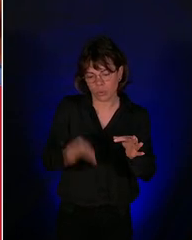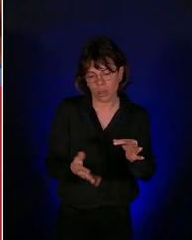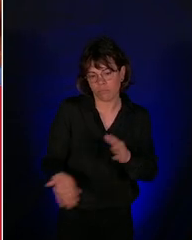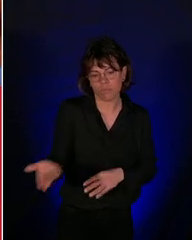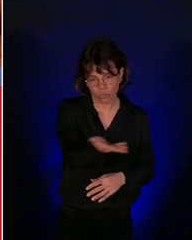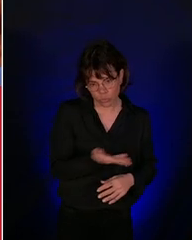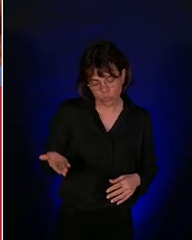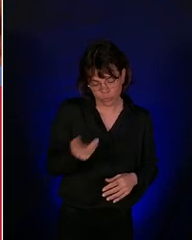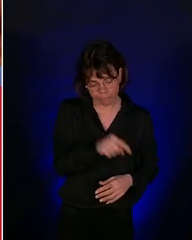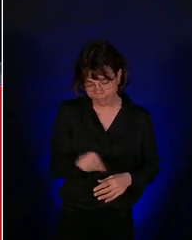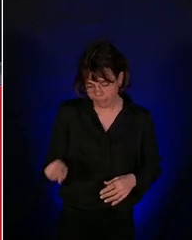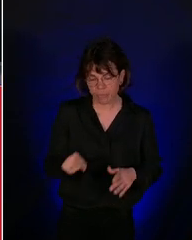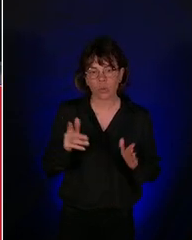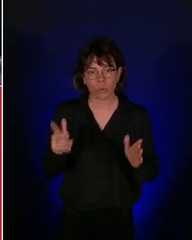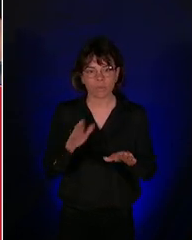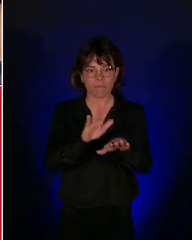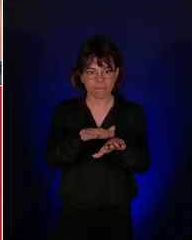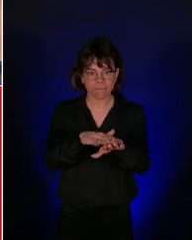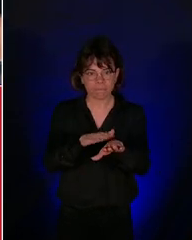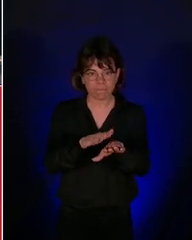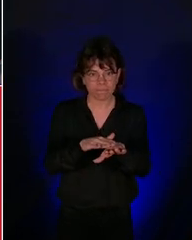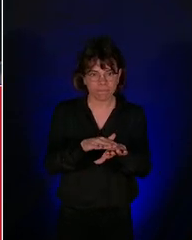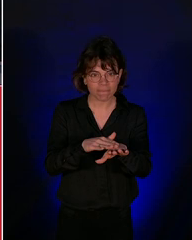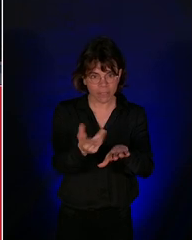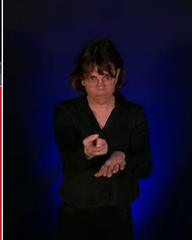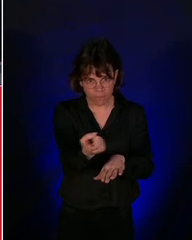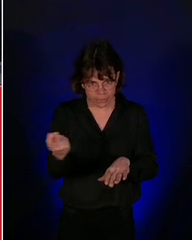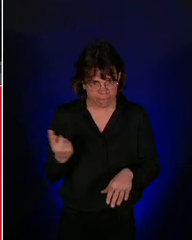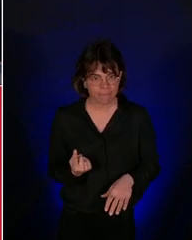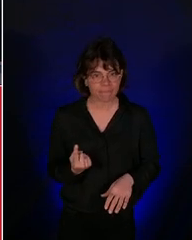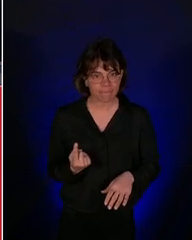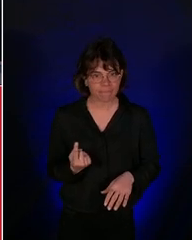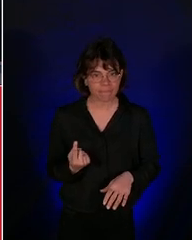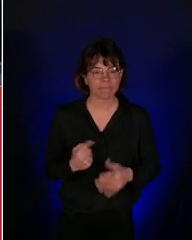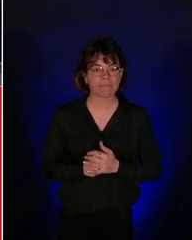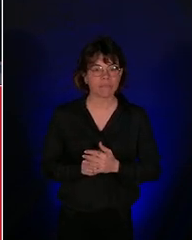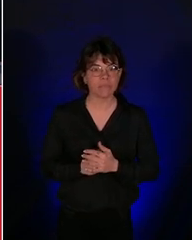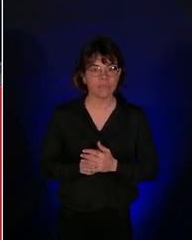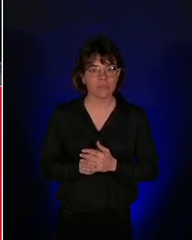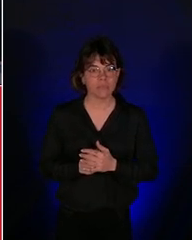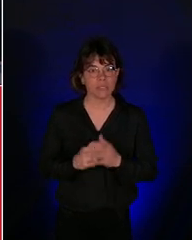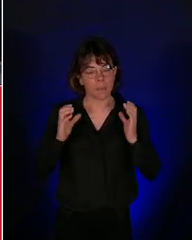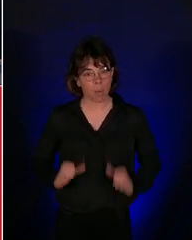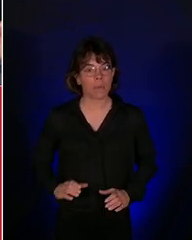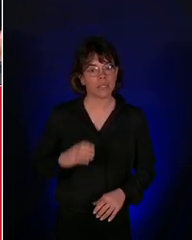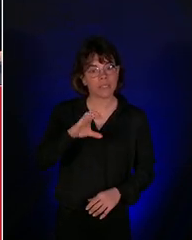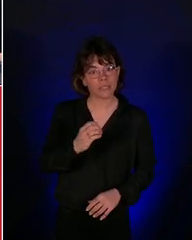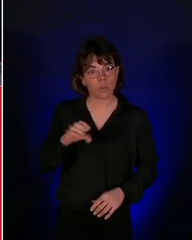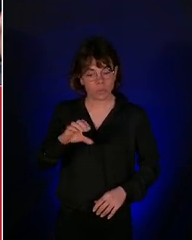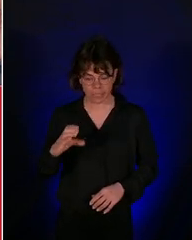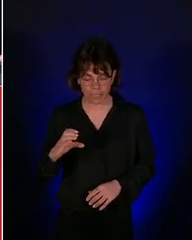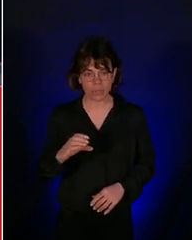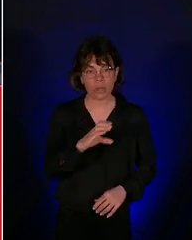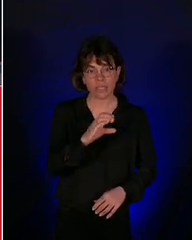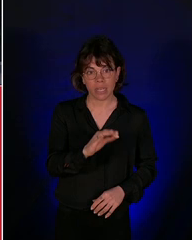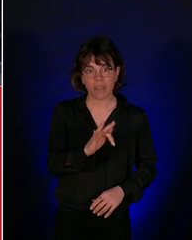Donc j'appelle à nous rejoindre sur scène donc les membres de la CEC et de la